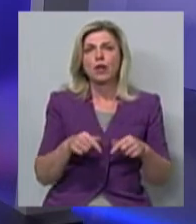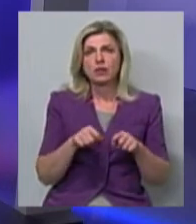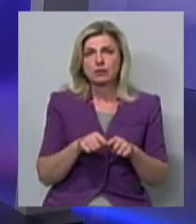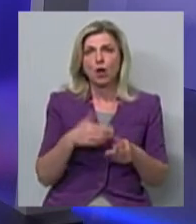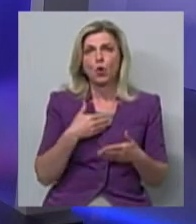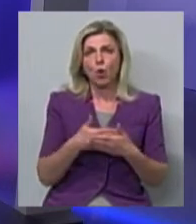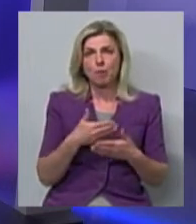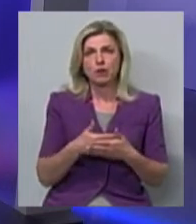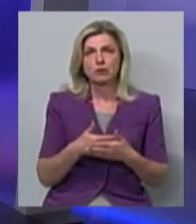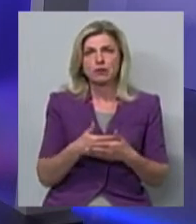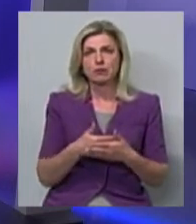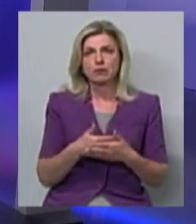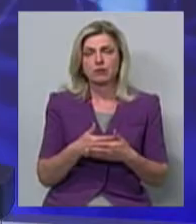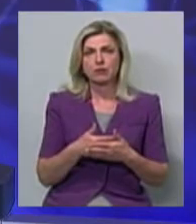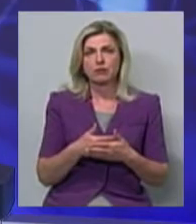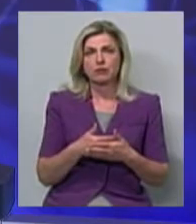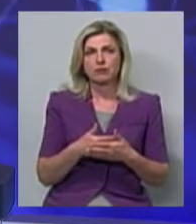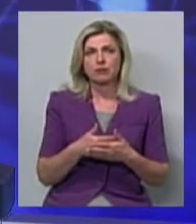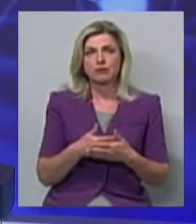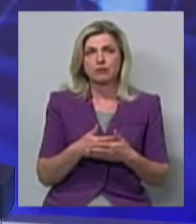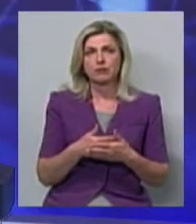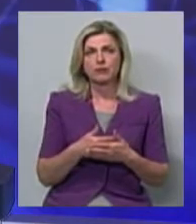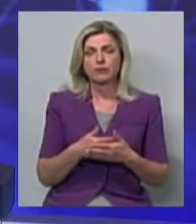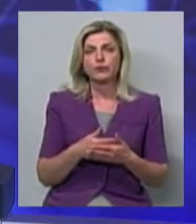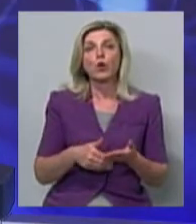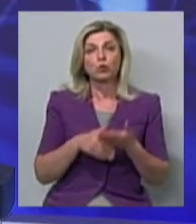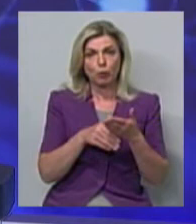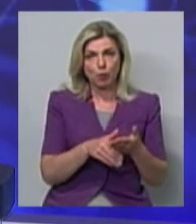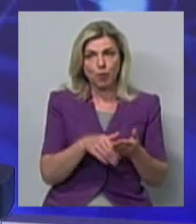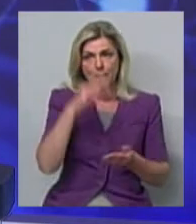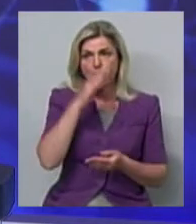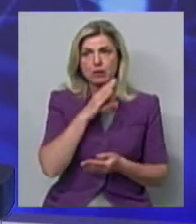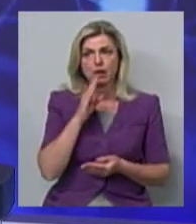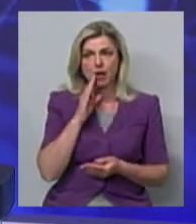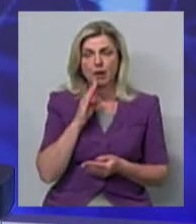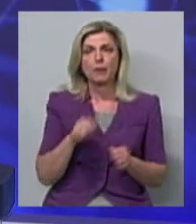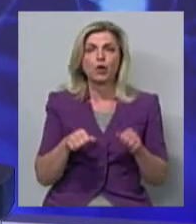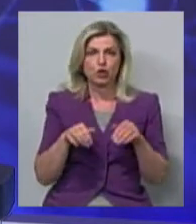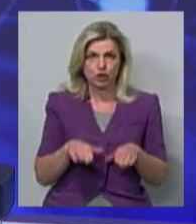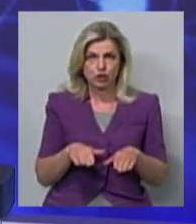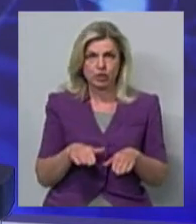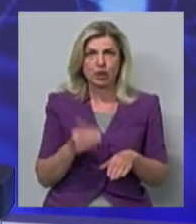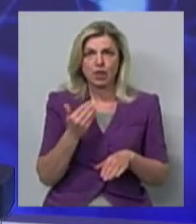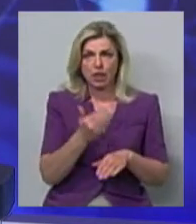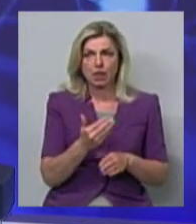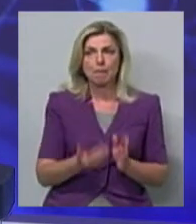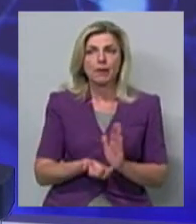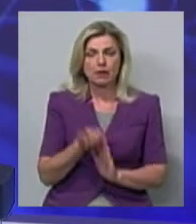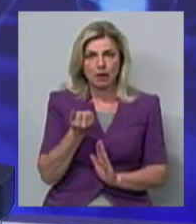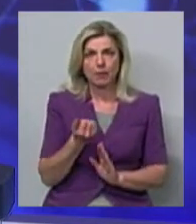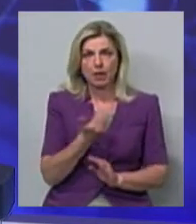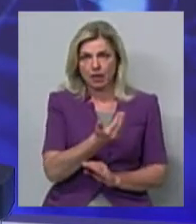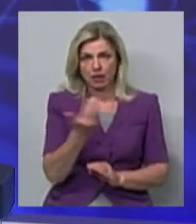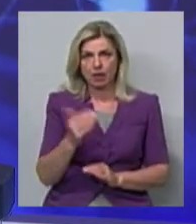громадської організації «Орфанні синиці Миколаївщини» допоможуть батькам у вирішенні і підтримки їх